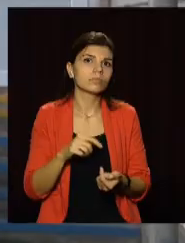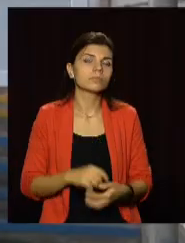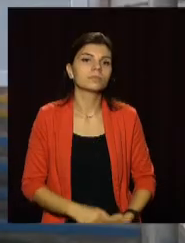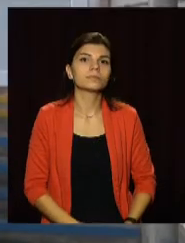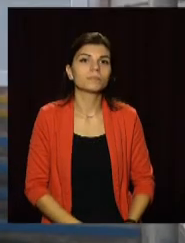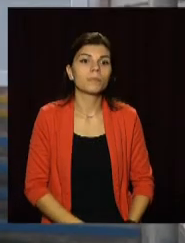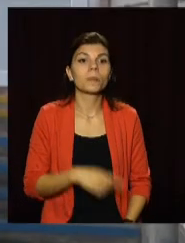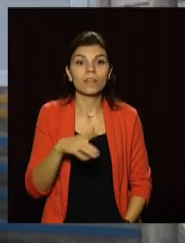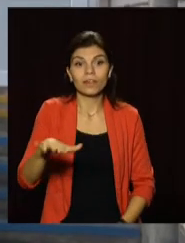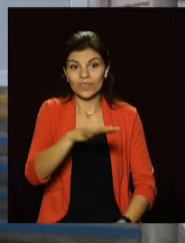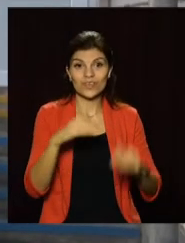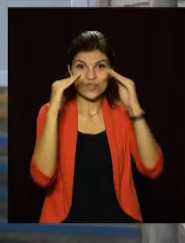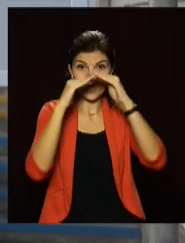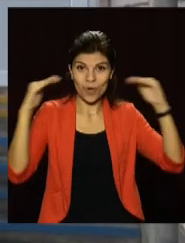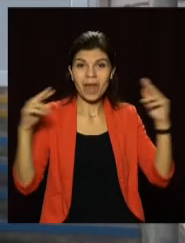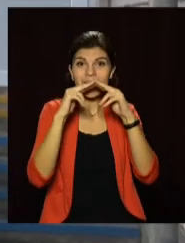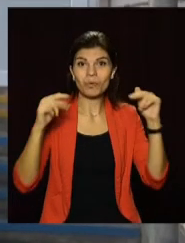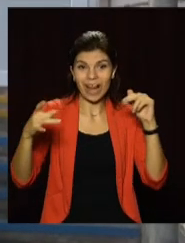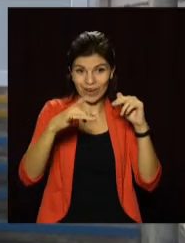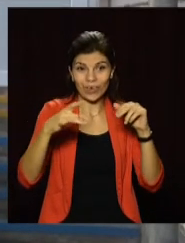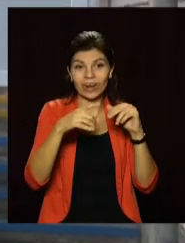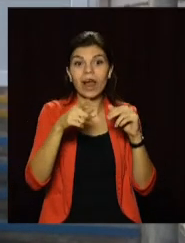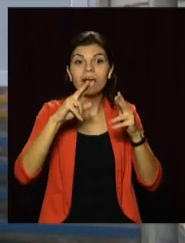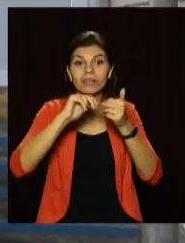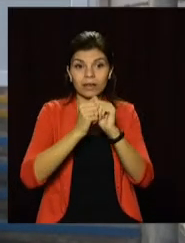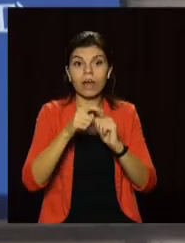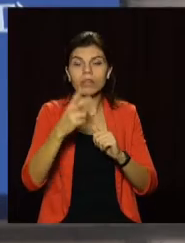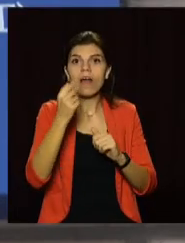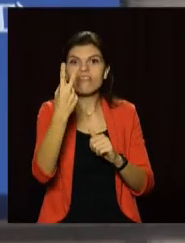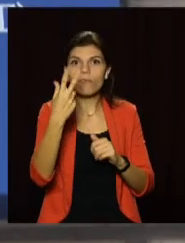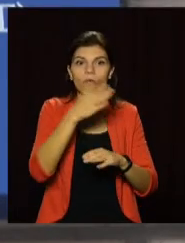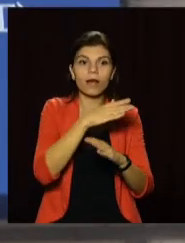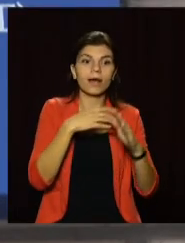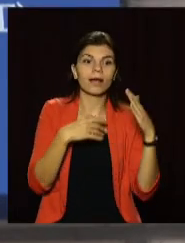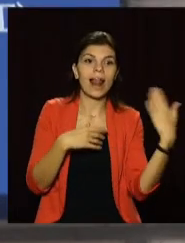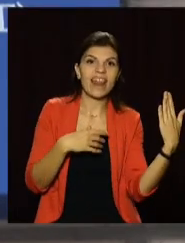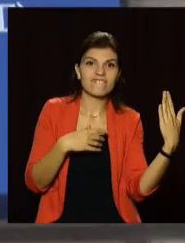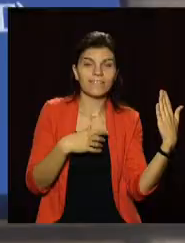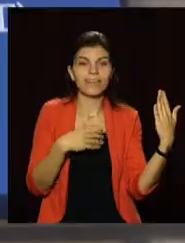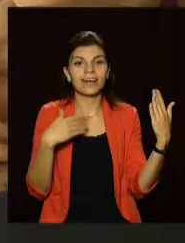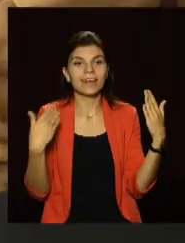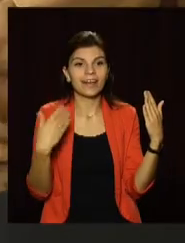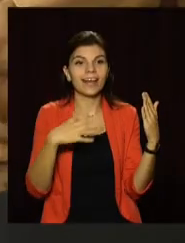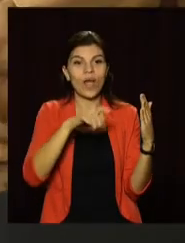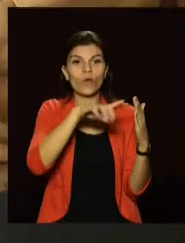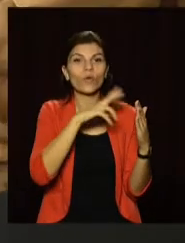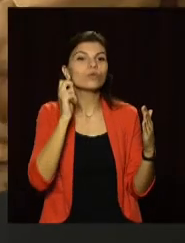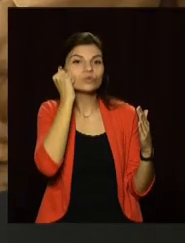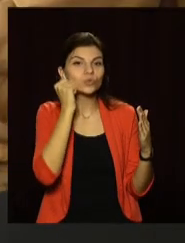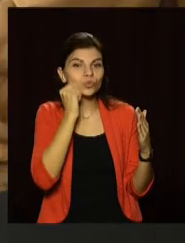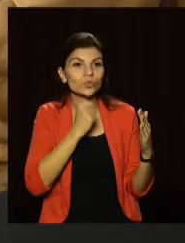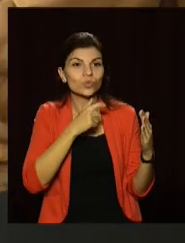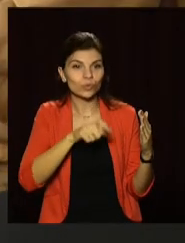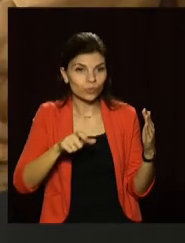положена. Будівля територіального центру Дніпровського району на двох берегах Дніпра. На лівому, окрім відділення денного догляду людей похилого віку